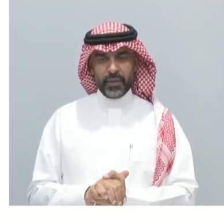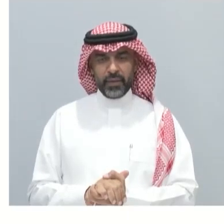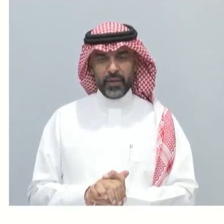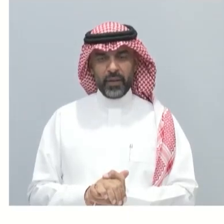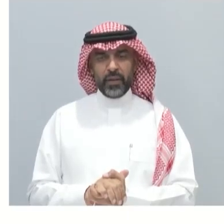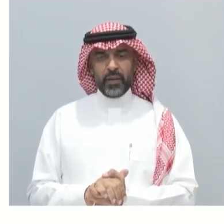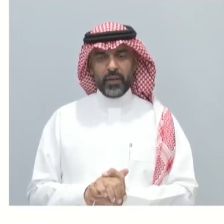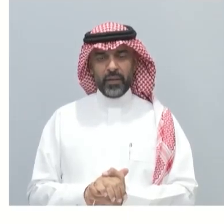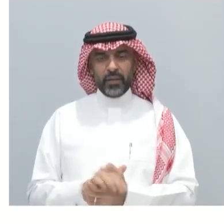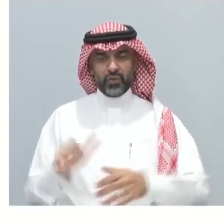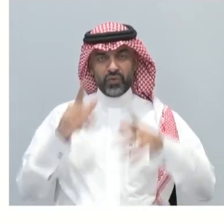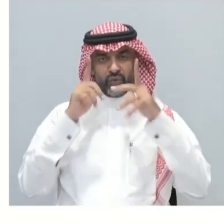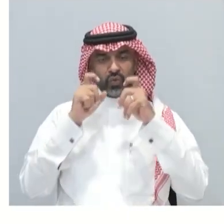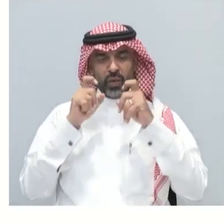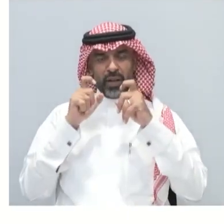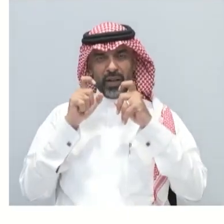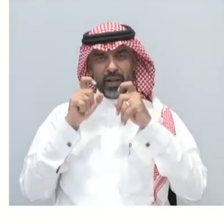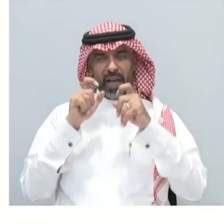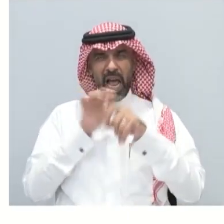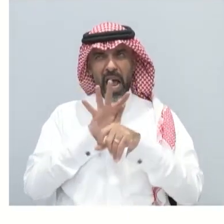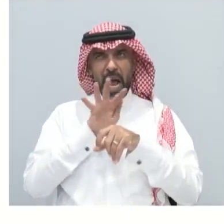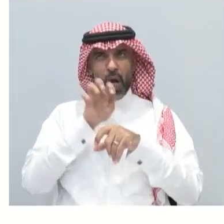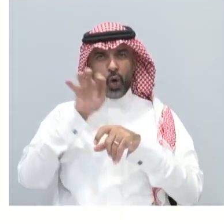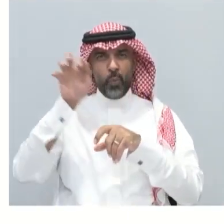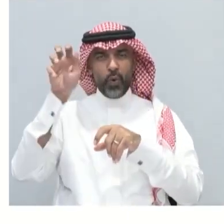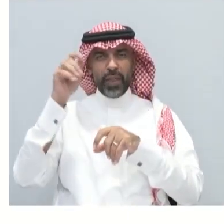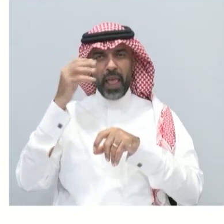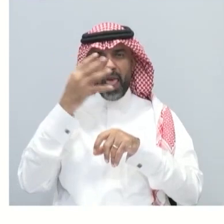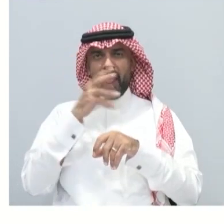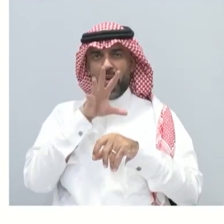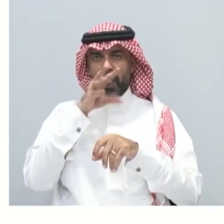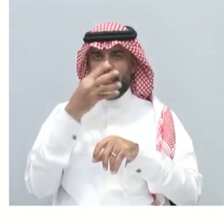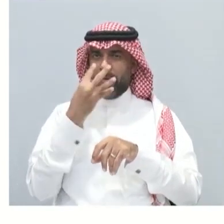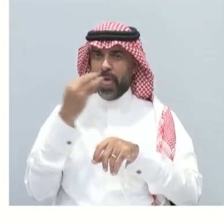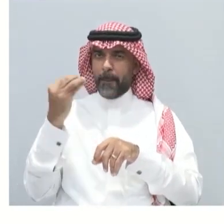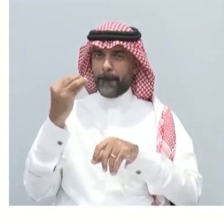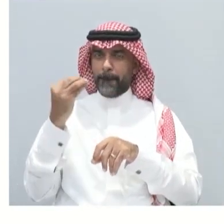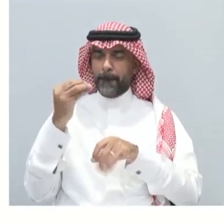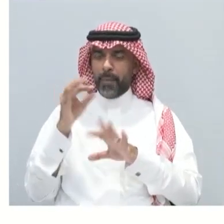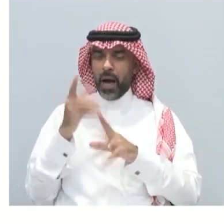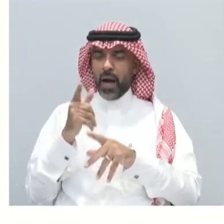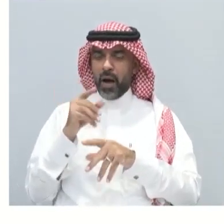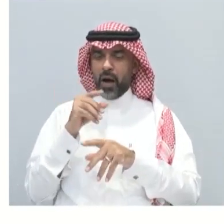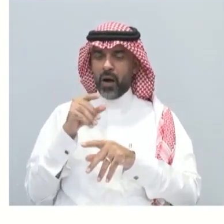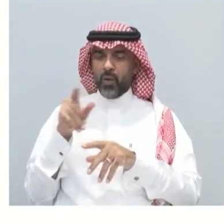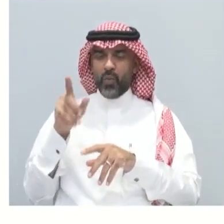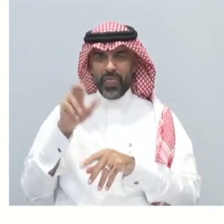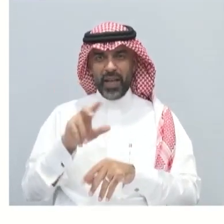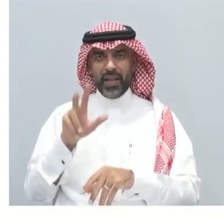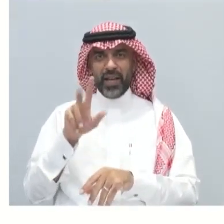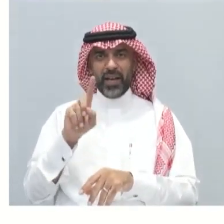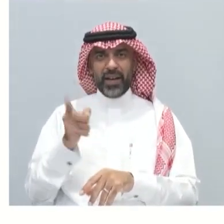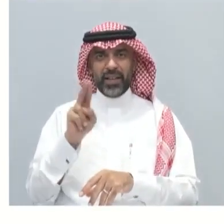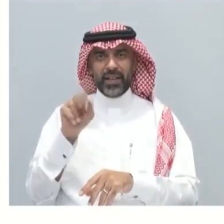هنا لدينا صوره للعنكبوت الذئب وايضا لدينا صوره للرلا